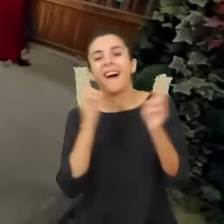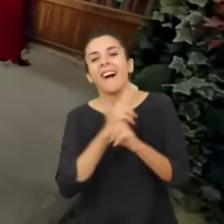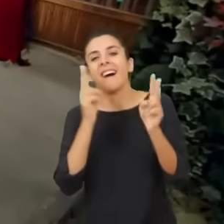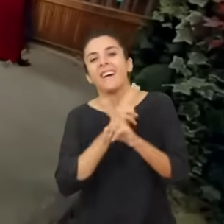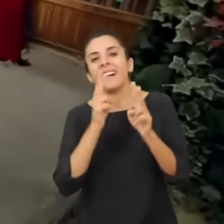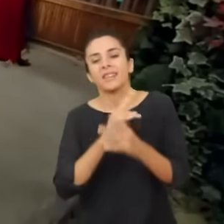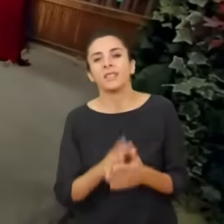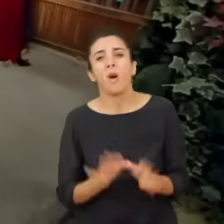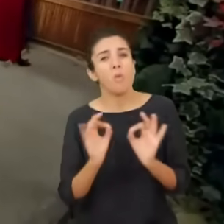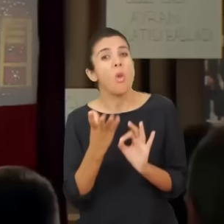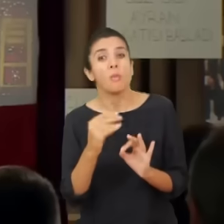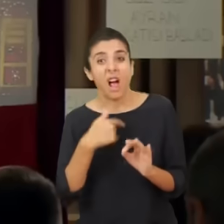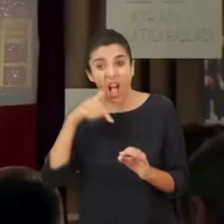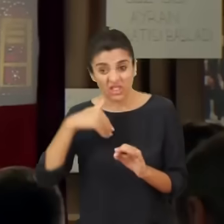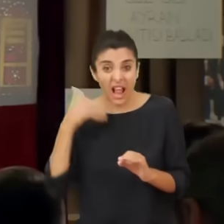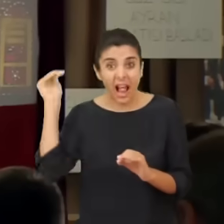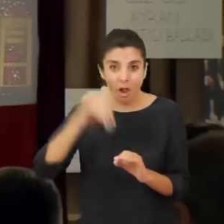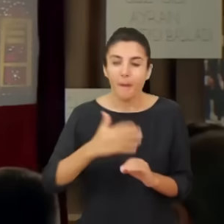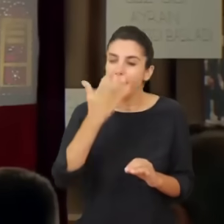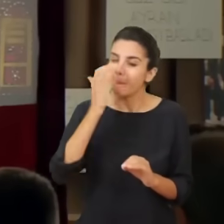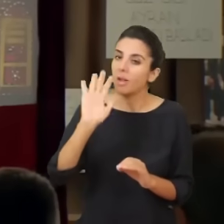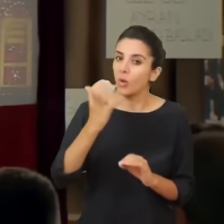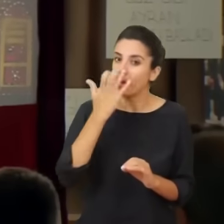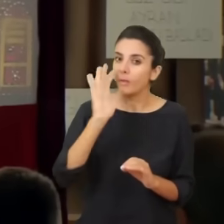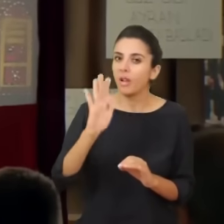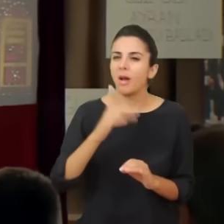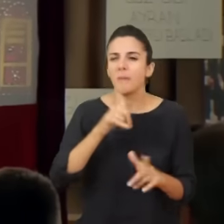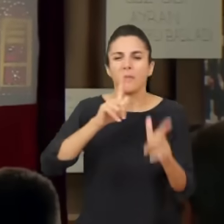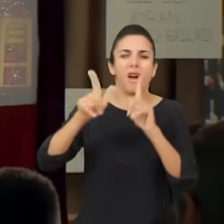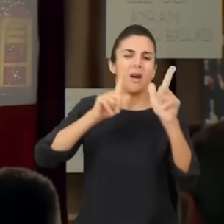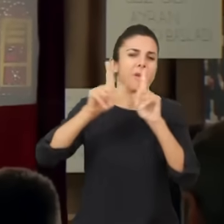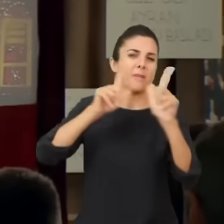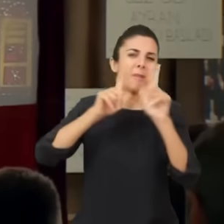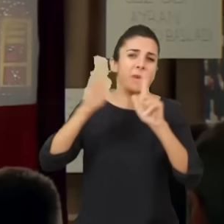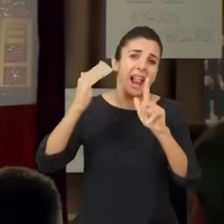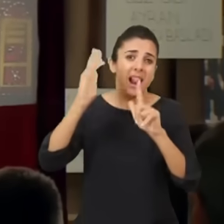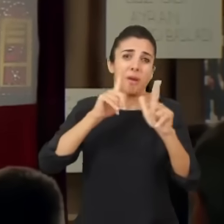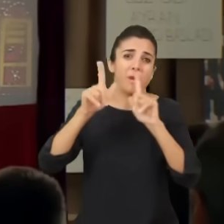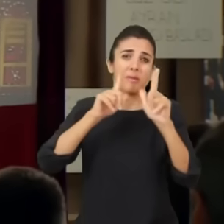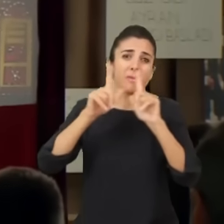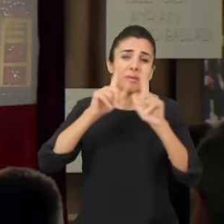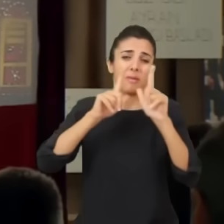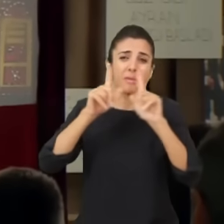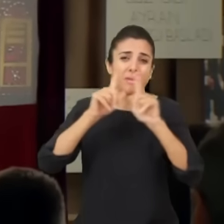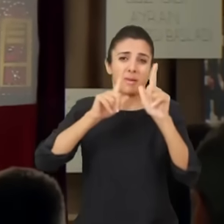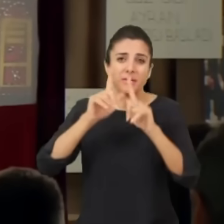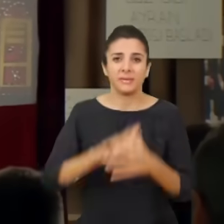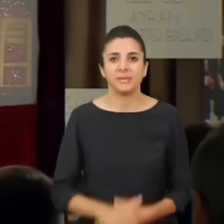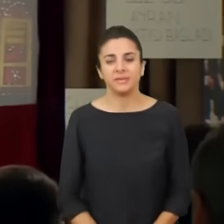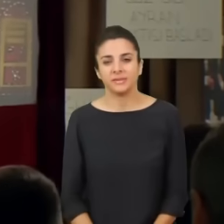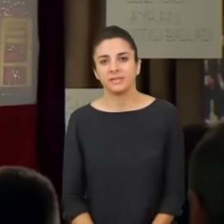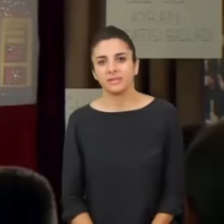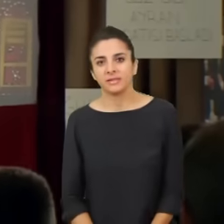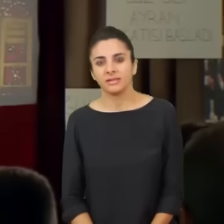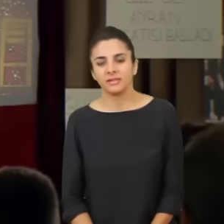Vallahi böyle gelmeyecek. Dur ben seni şimdi aşağıya getirmesini bilirim ama. Yar bana bir eğlence. Hanne nene nene nene. Bana bir eğlence. Yar bana bir eğlence. Hanne nene nene nene. Bana